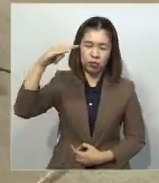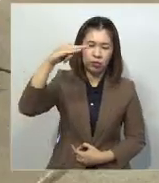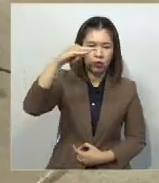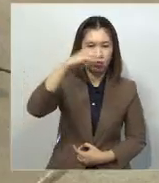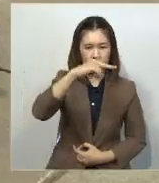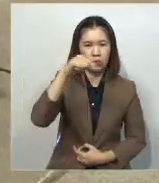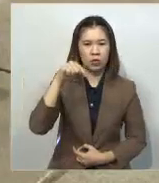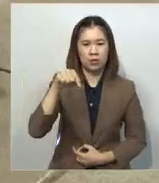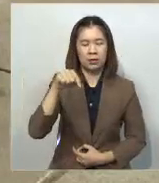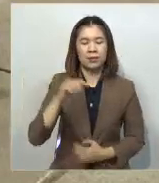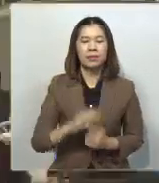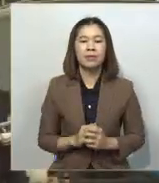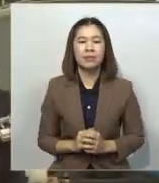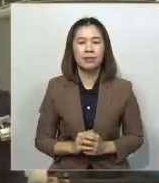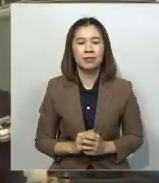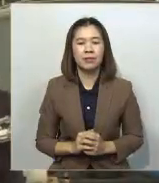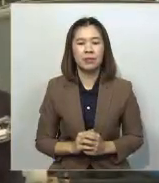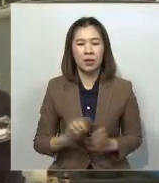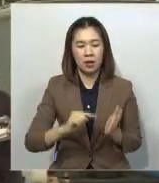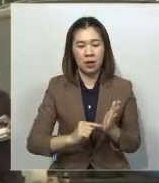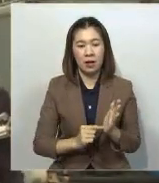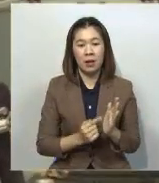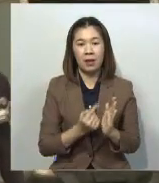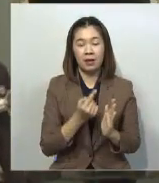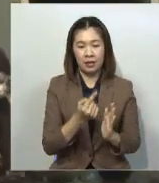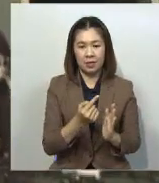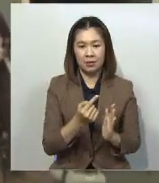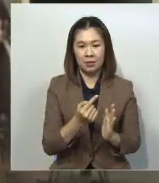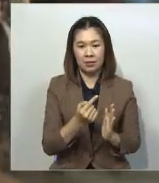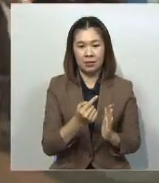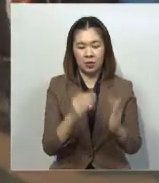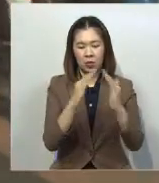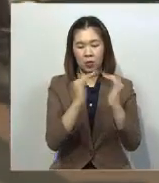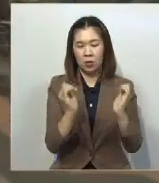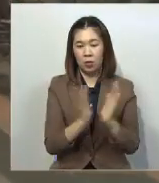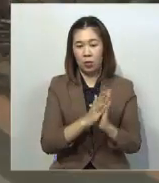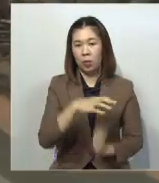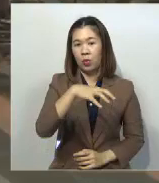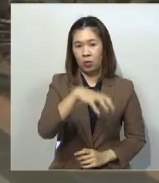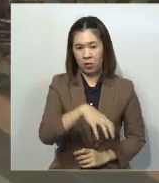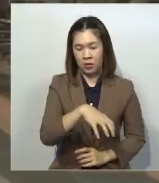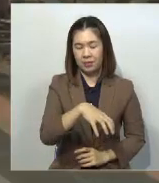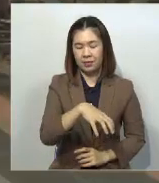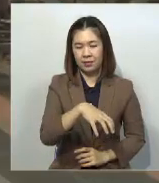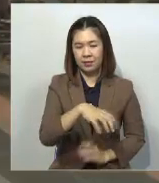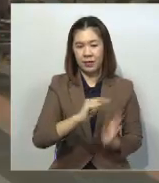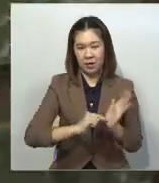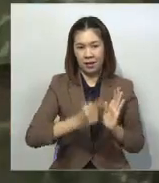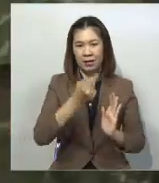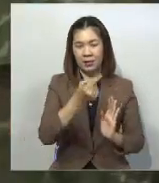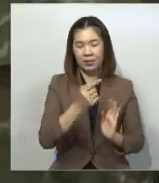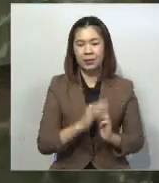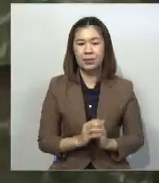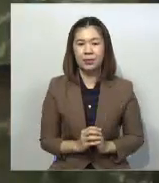ที่บริเวณเขตบางเขนครับโดยเริ่มจุดบินตั้งแต่ภายในบริเวณวัดพระศรีมหาธาตุวรมหาวิหารบางเขน